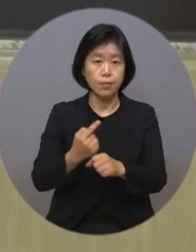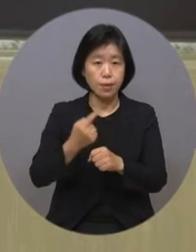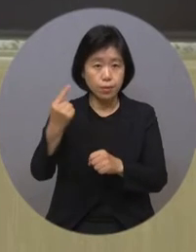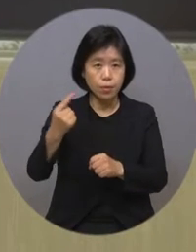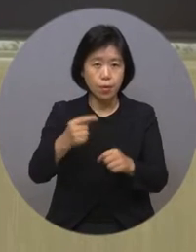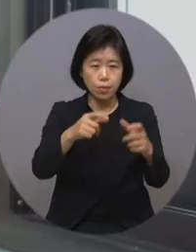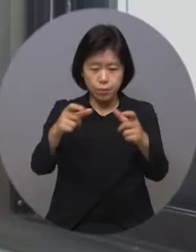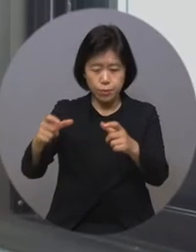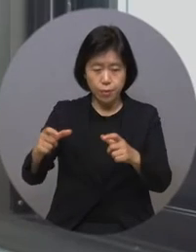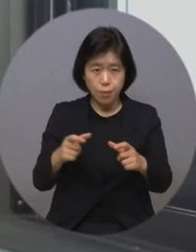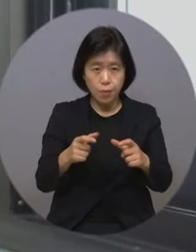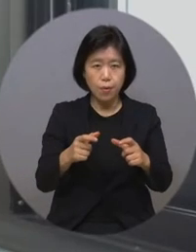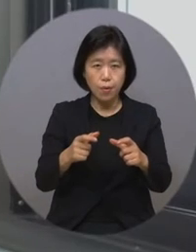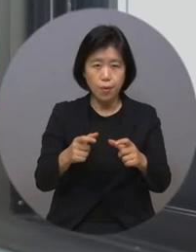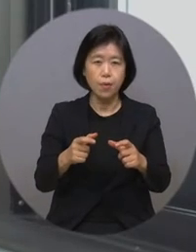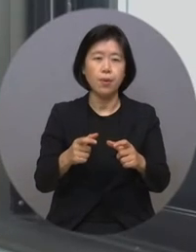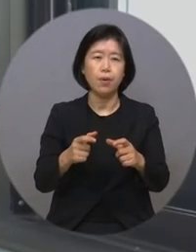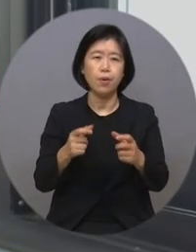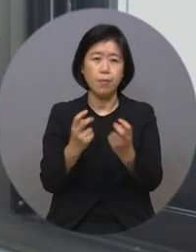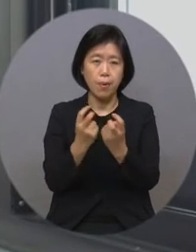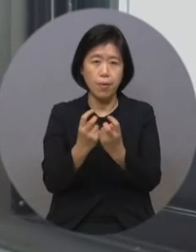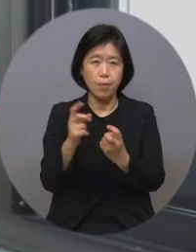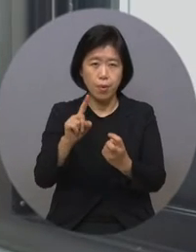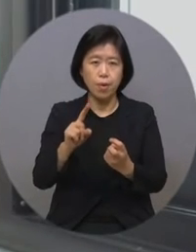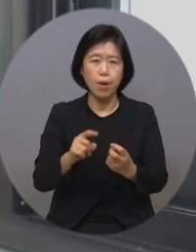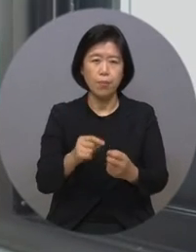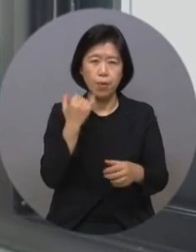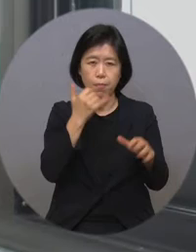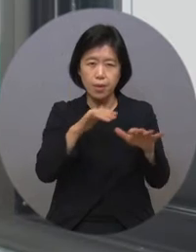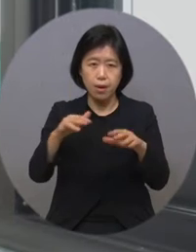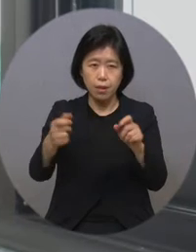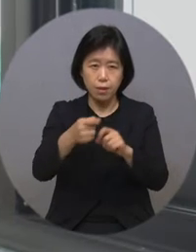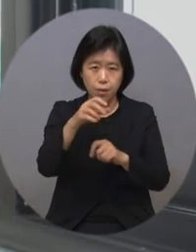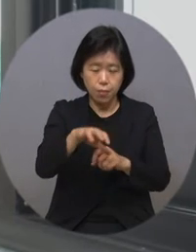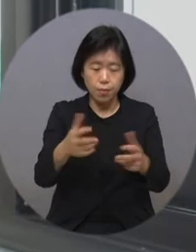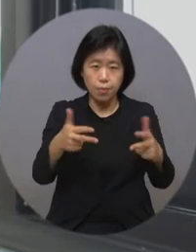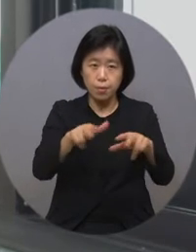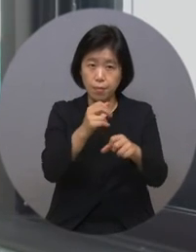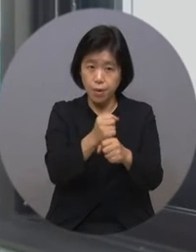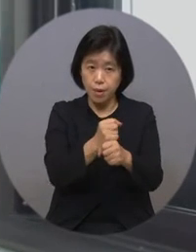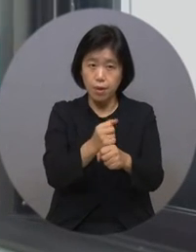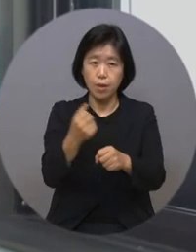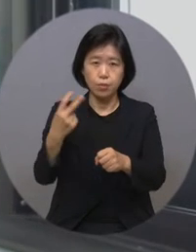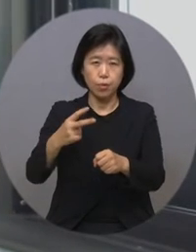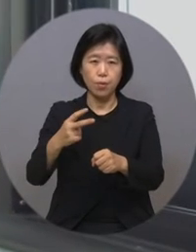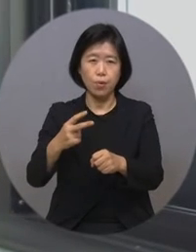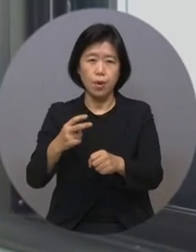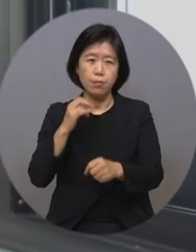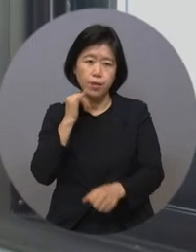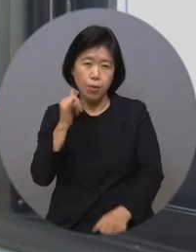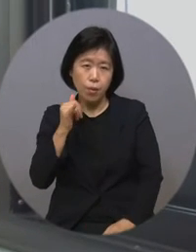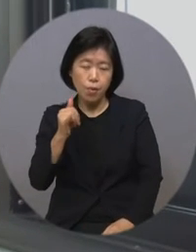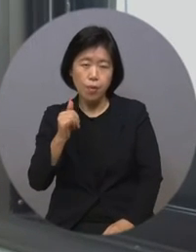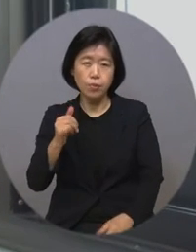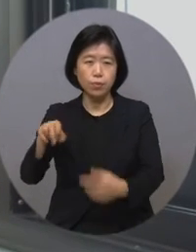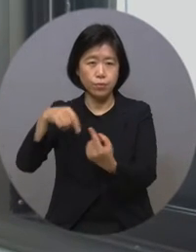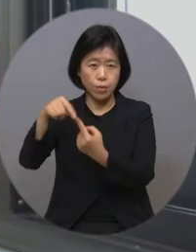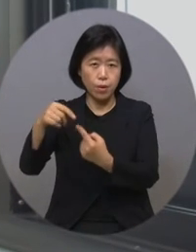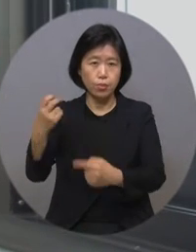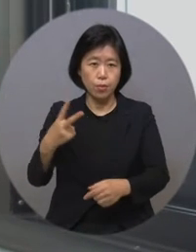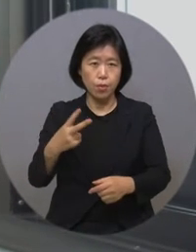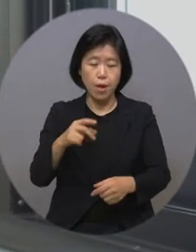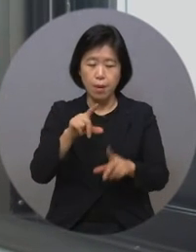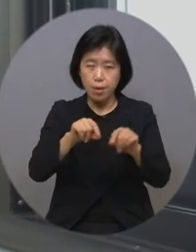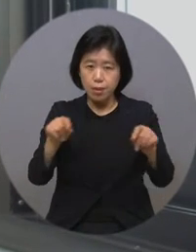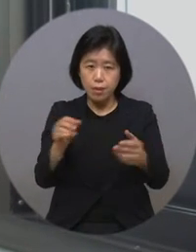주요 시책으로 웅천읍의 독산해변 낙조공원 조성, 주포면 민생콜센터 운영, 남포면 밑반찬